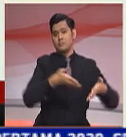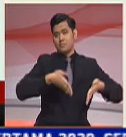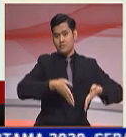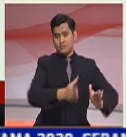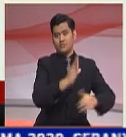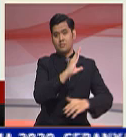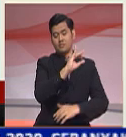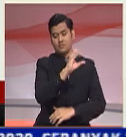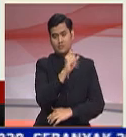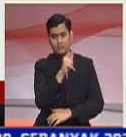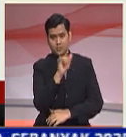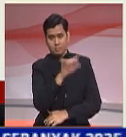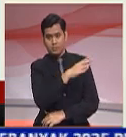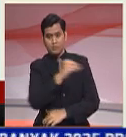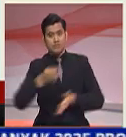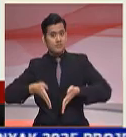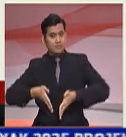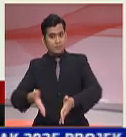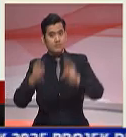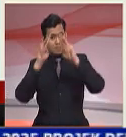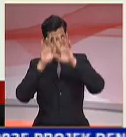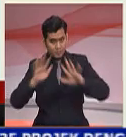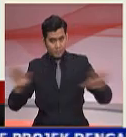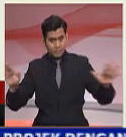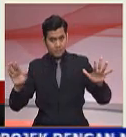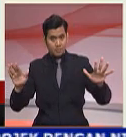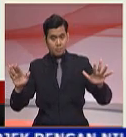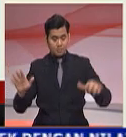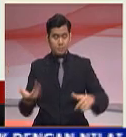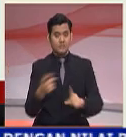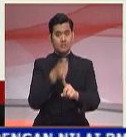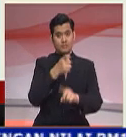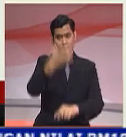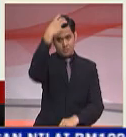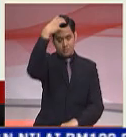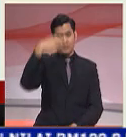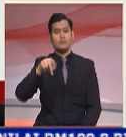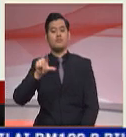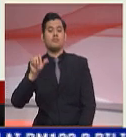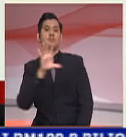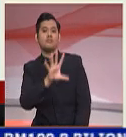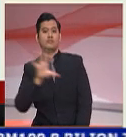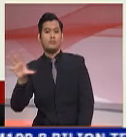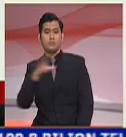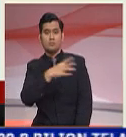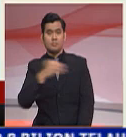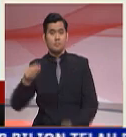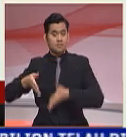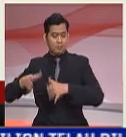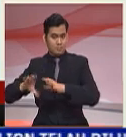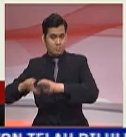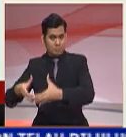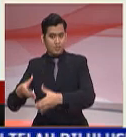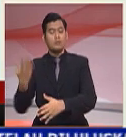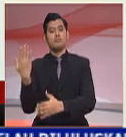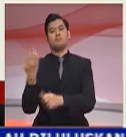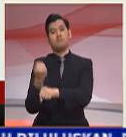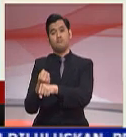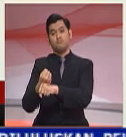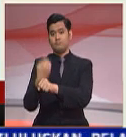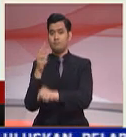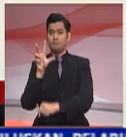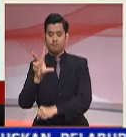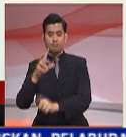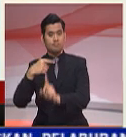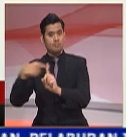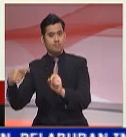dan cluster Jalan aman dikenal pasti this lango mana Cluster Jalan Pulai 55 dan cluster Batu Tiga setengah pula dikenal pasti